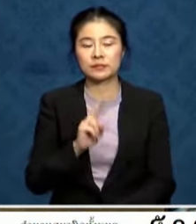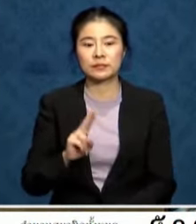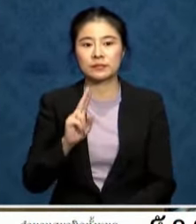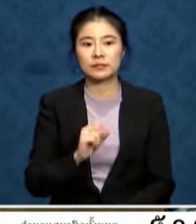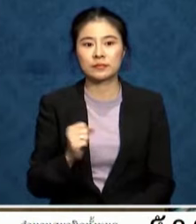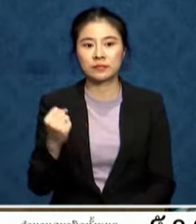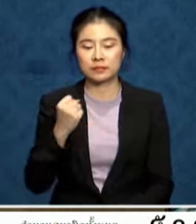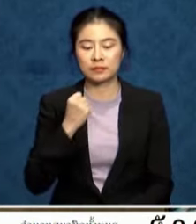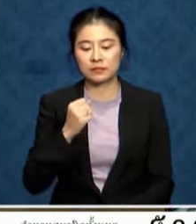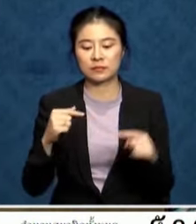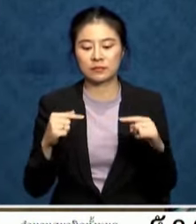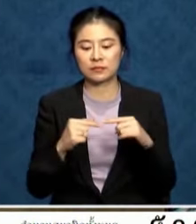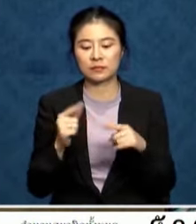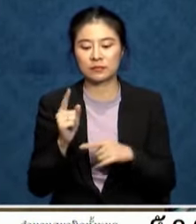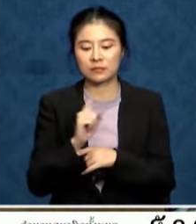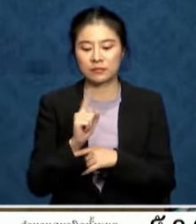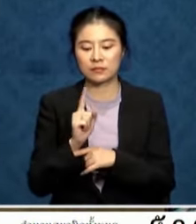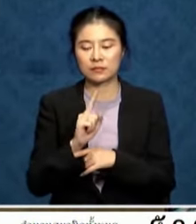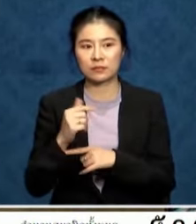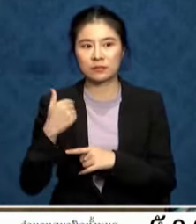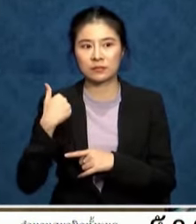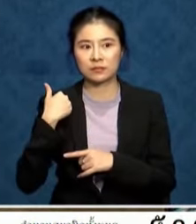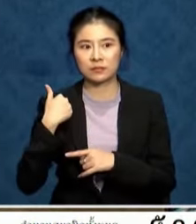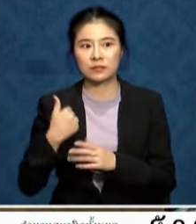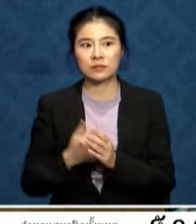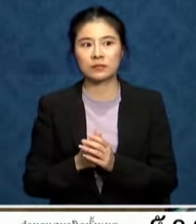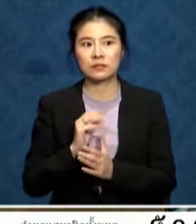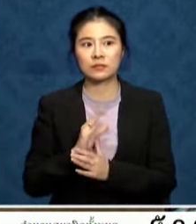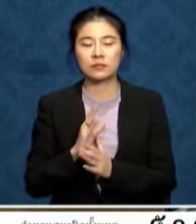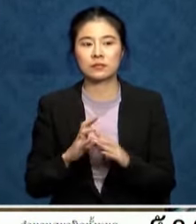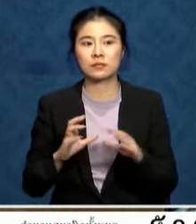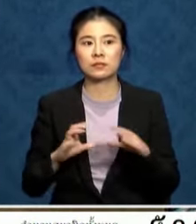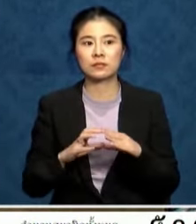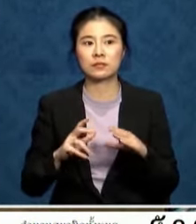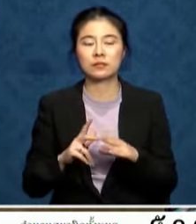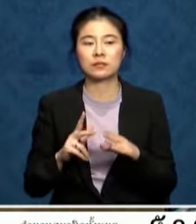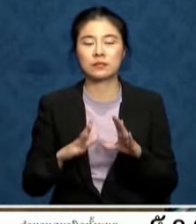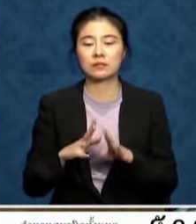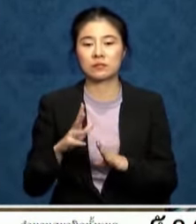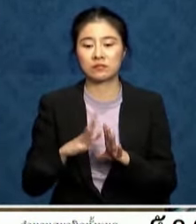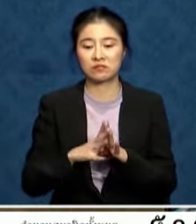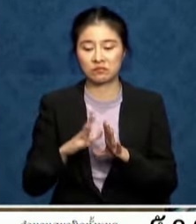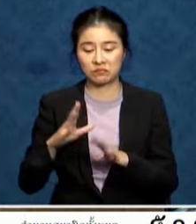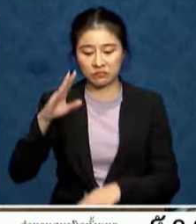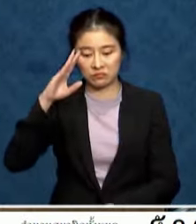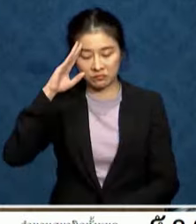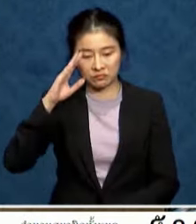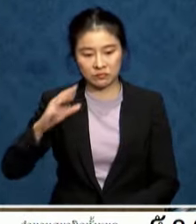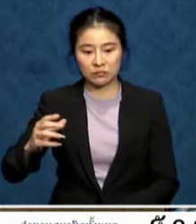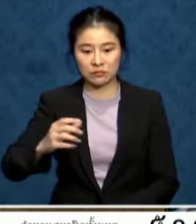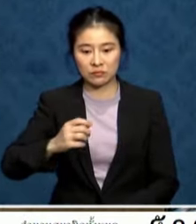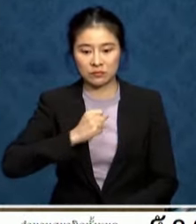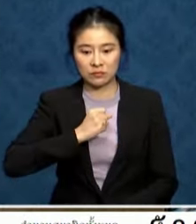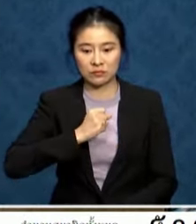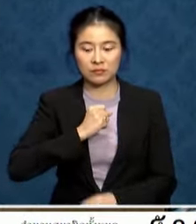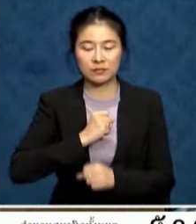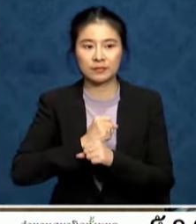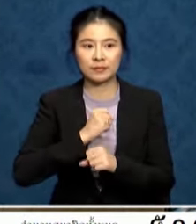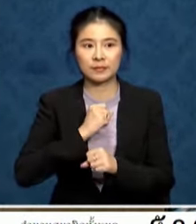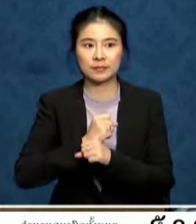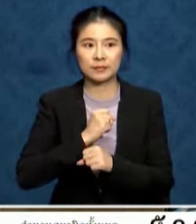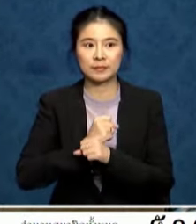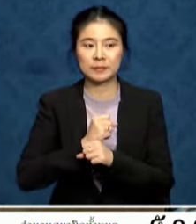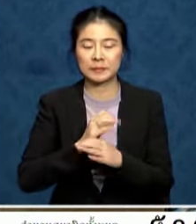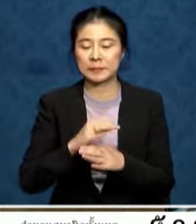จทางอำนาจของคณะรัฐประหารในการจับกลุ่มในการดำเนินคดี